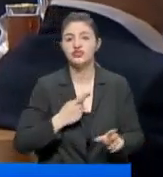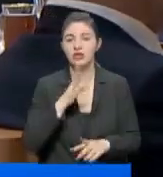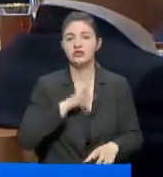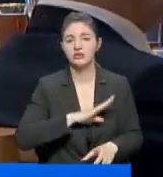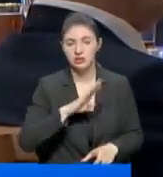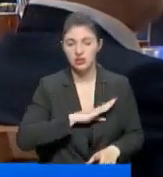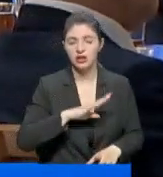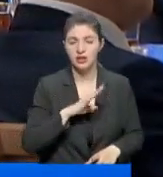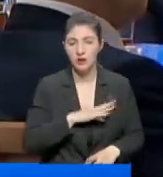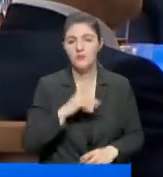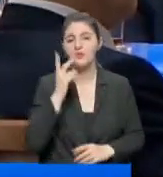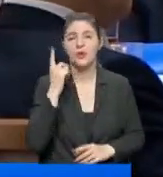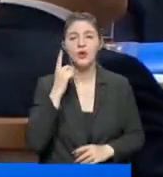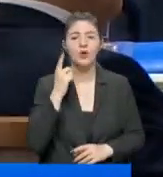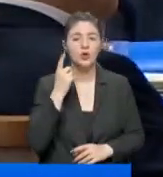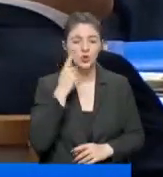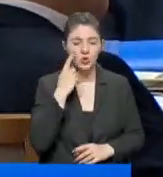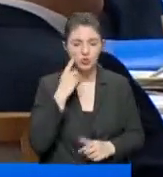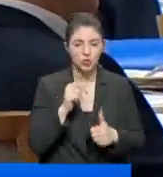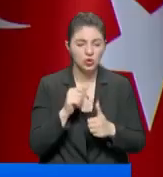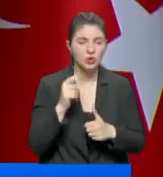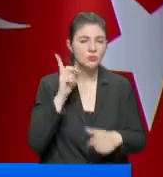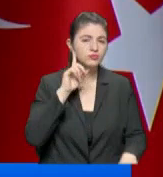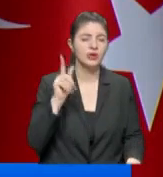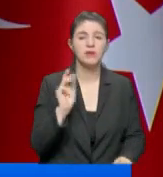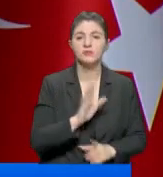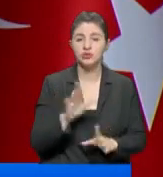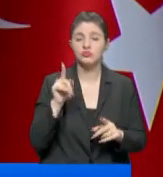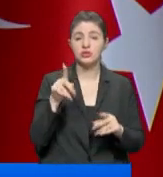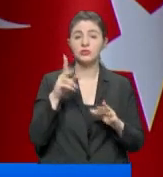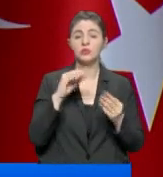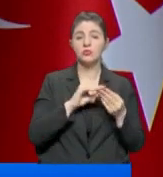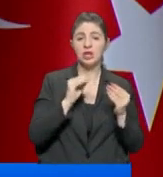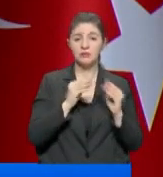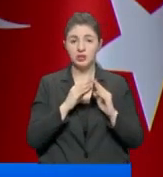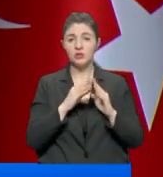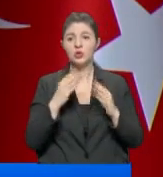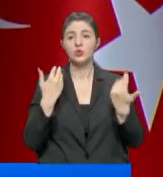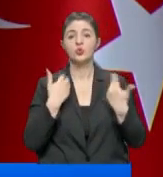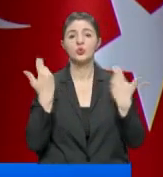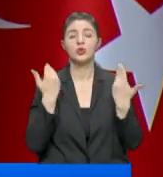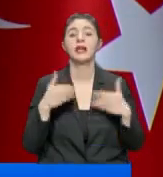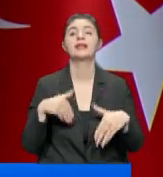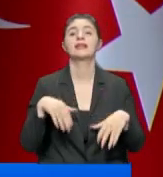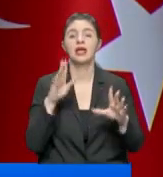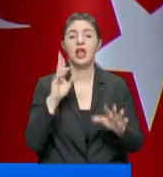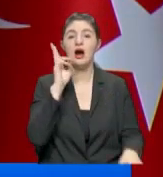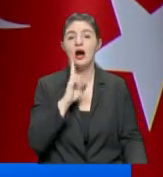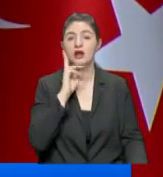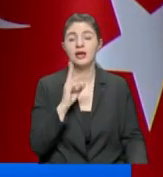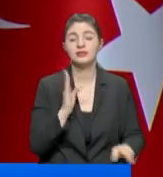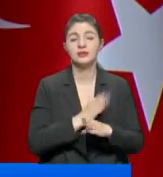de gözden ırak tutmuyoruz. Bu tür sorunların çoğu hukuki değil,